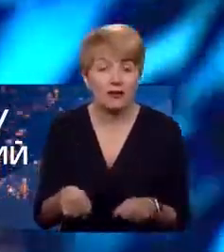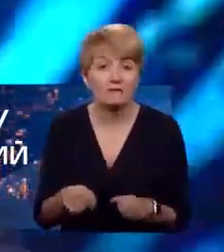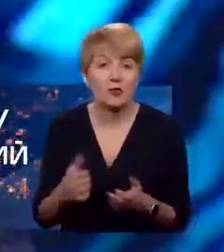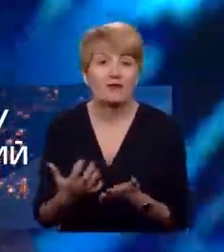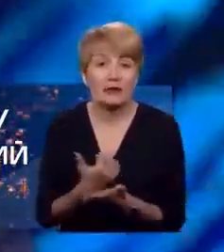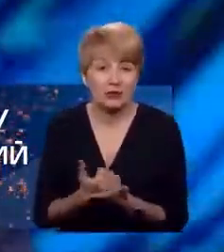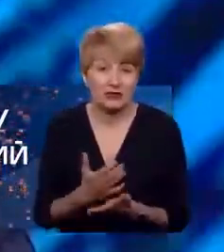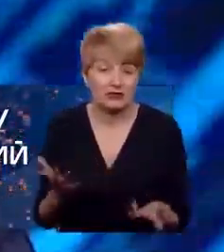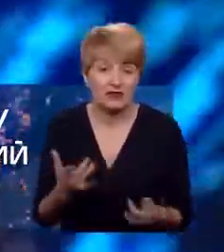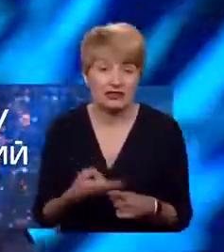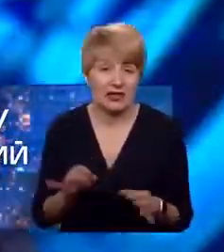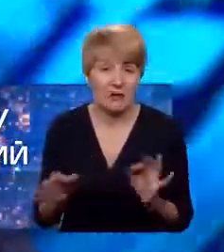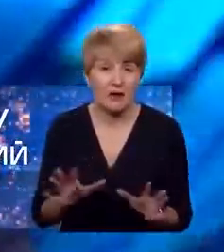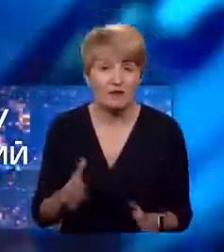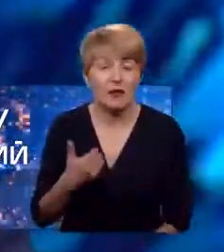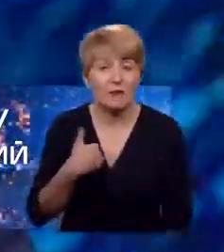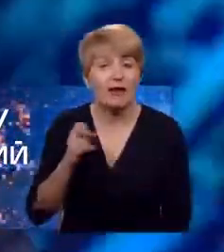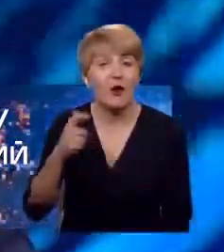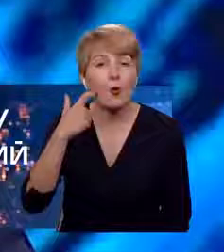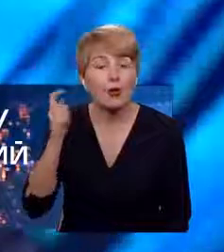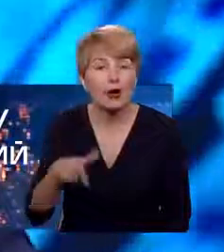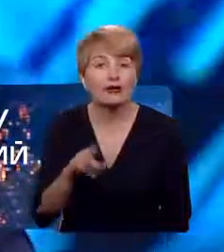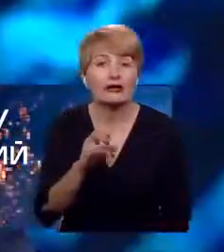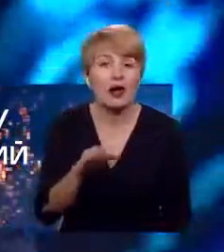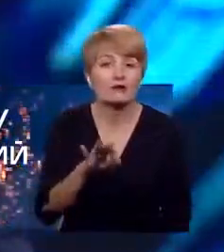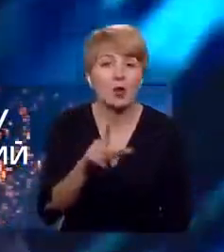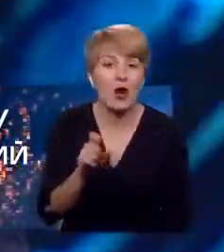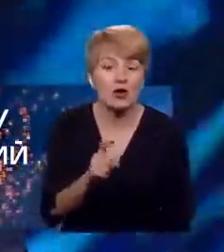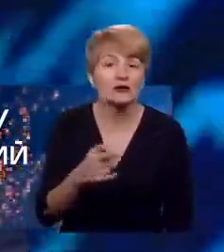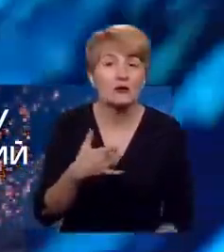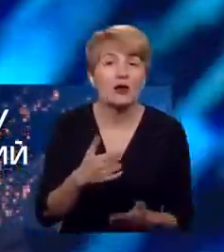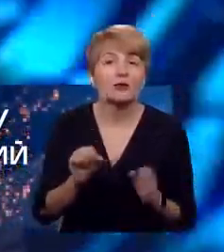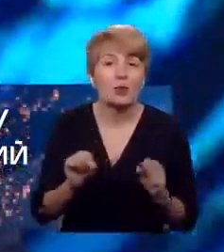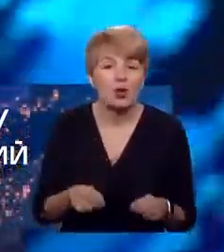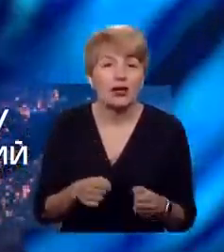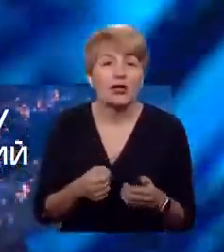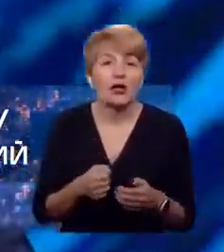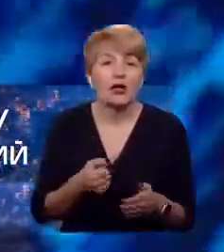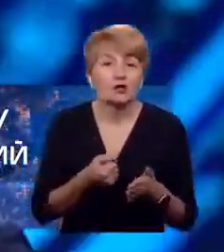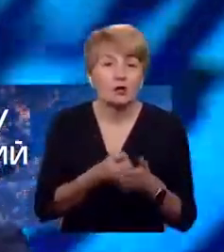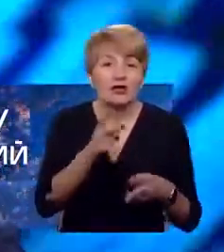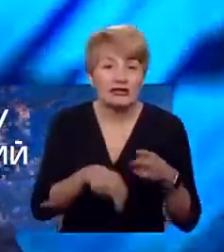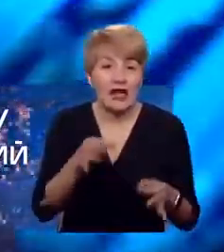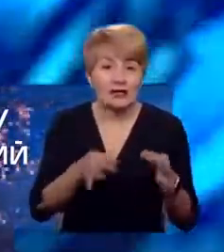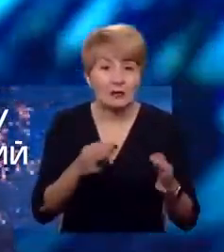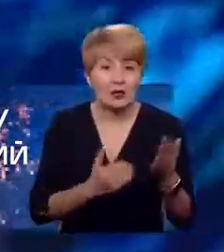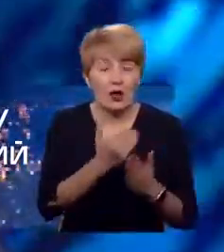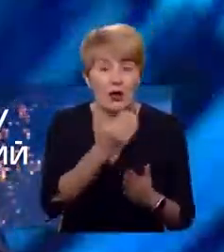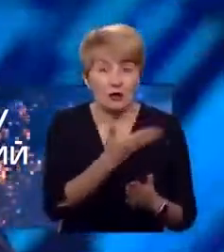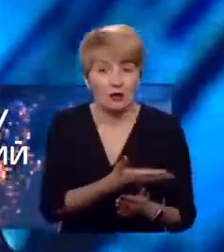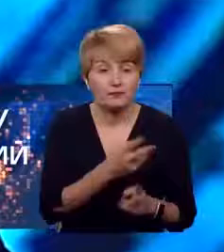неправда. Ми, як Україна, і ми, як «Нафтогаз», змогли дійти до кінця цього трибуналу тільки тому, що